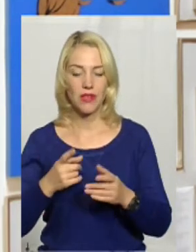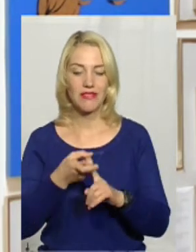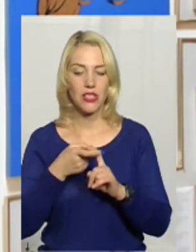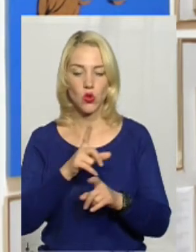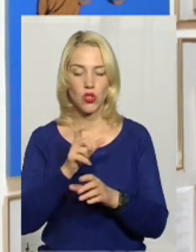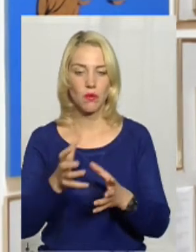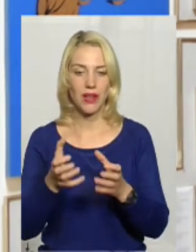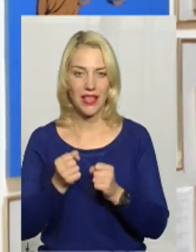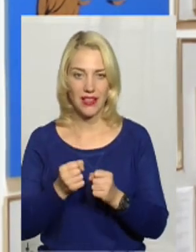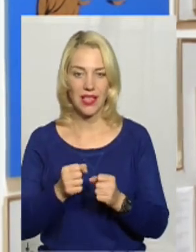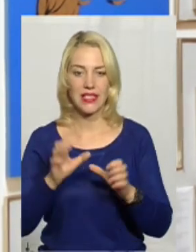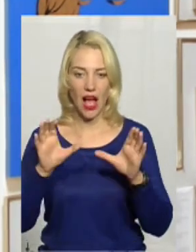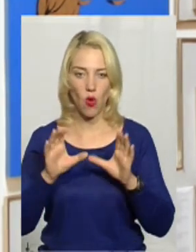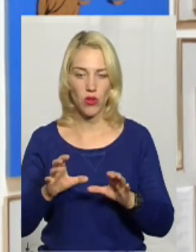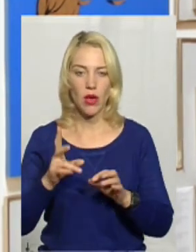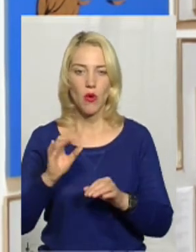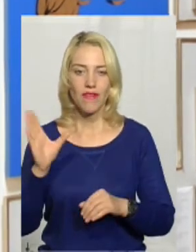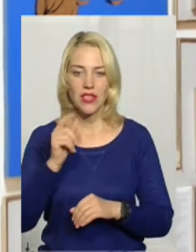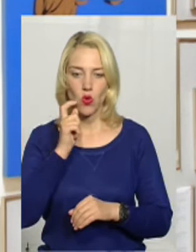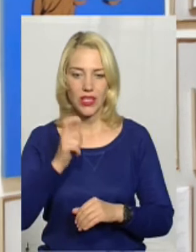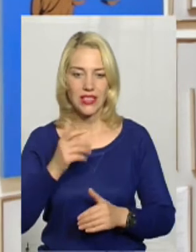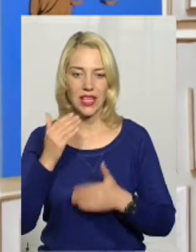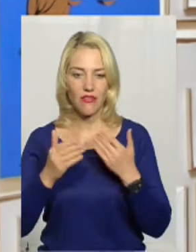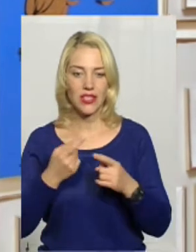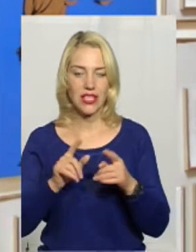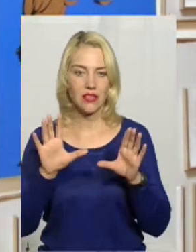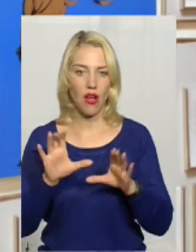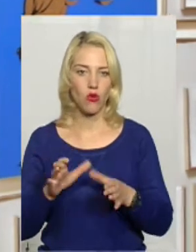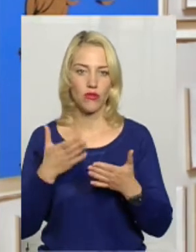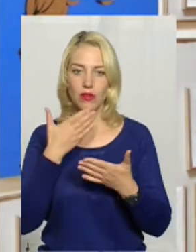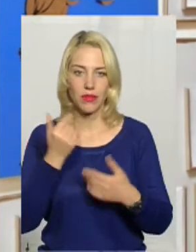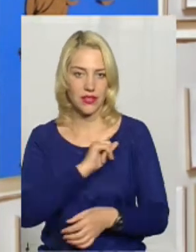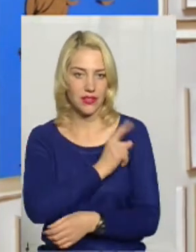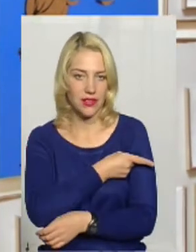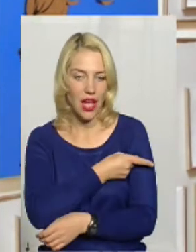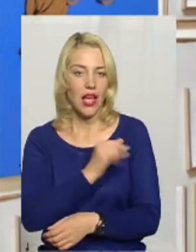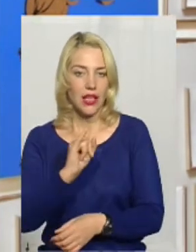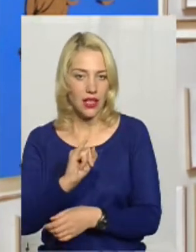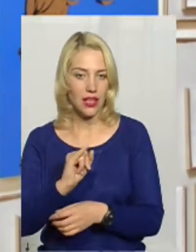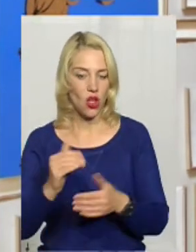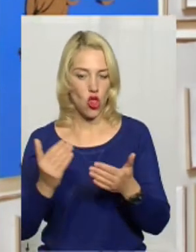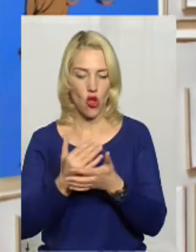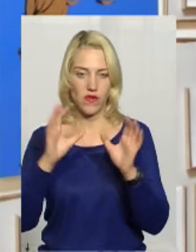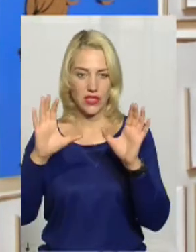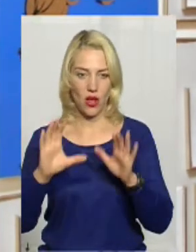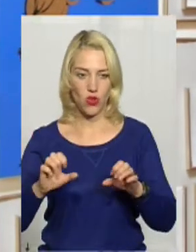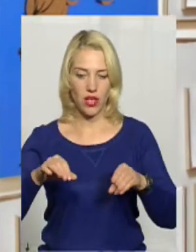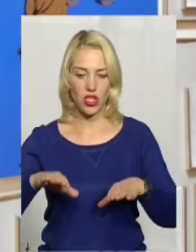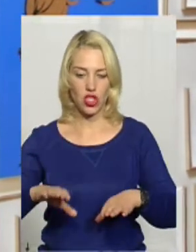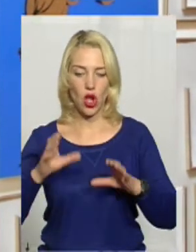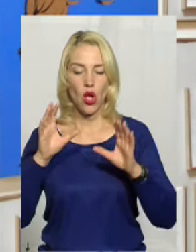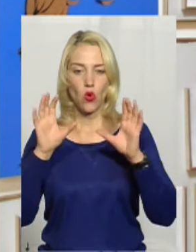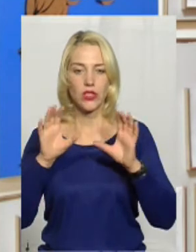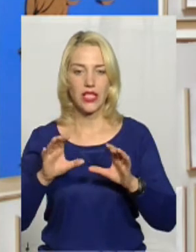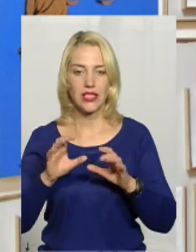про всеукраїнський референдум даний закон втратив чинність, а новий закон рішенням Конституційного суду у 2018